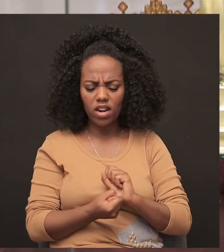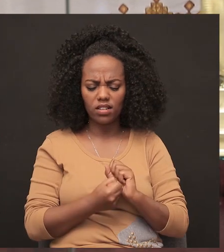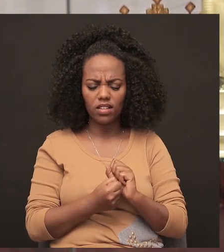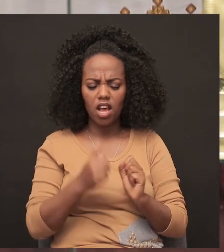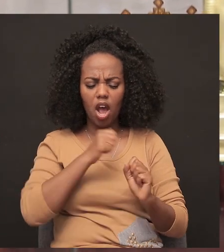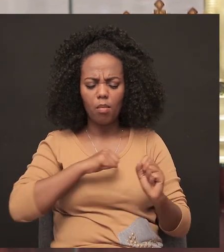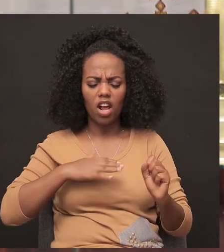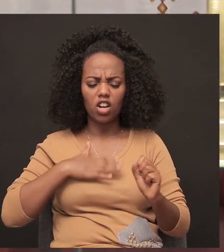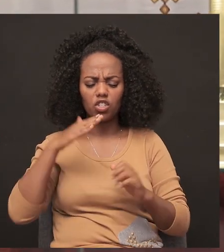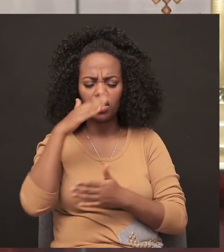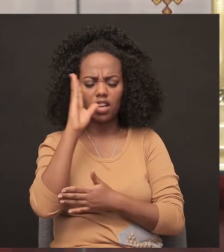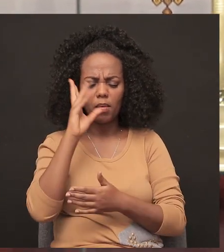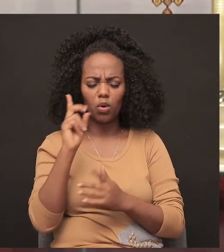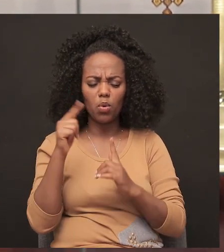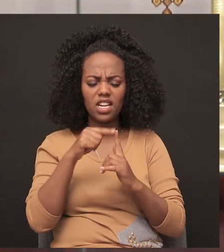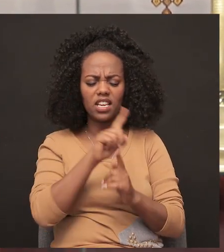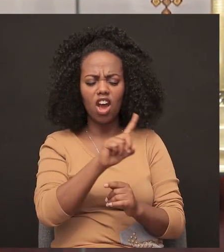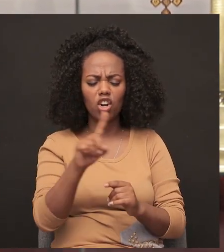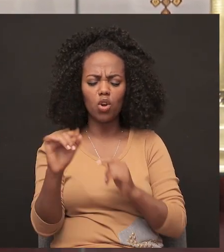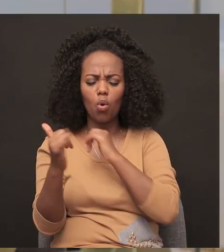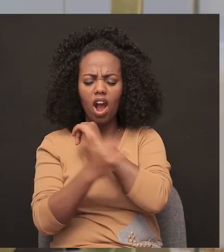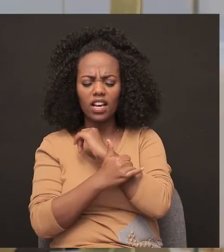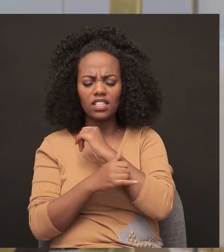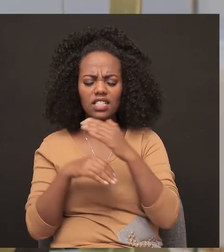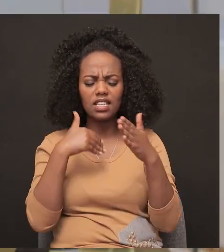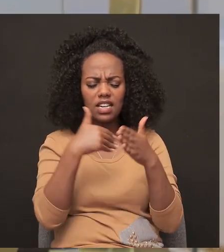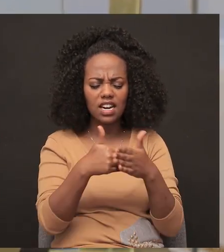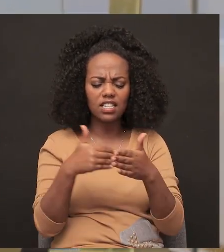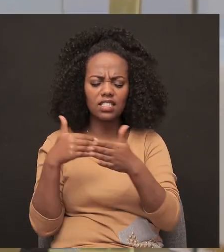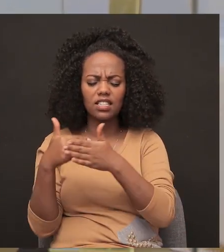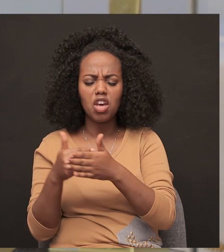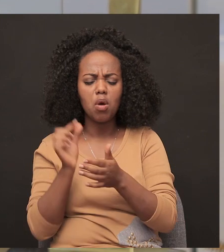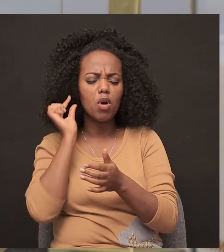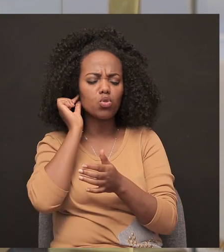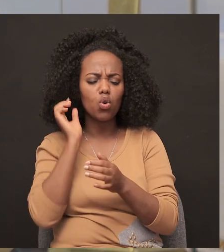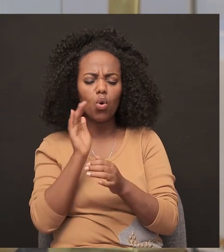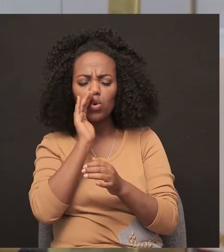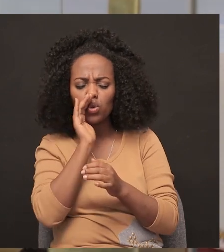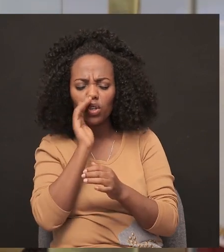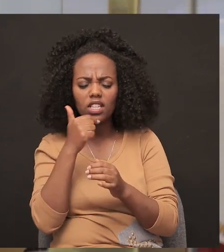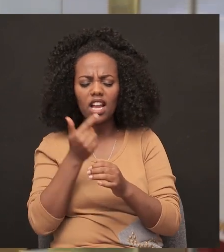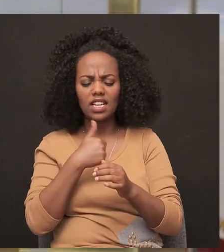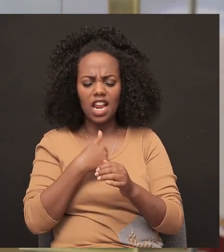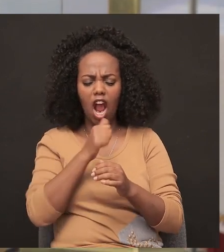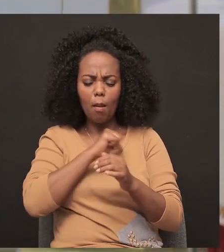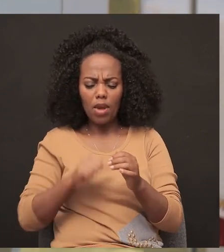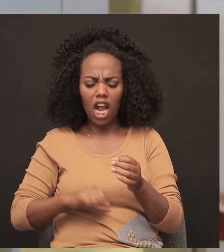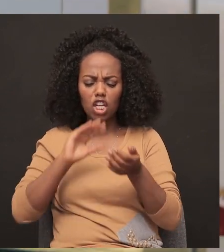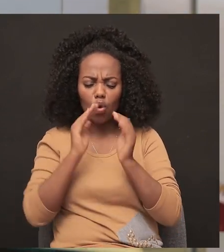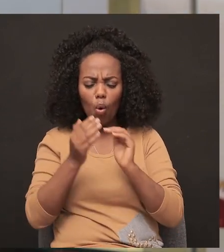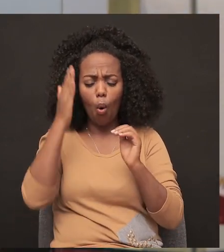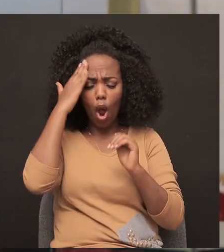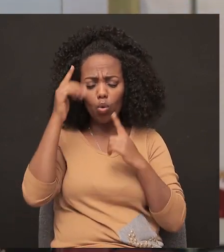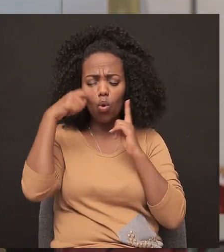አምላካችን እግዚአብሔር ሆይ ወደ ያንዳንዱ አገር እየደረስክ በጆሮቻቸው ሹክያል እኔ አምላክ እንደሆንኩ ወቁ